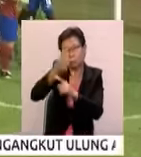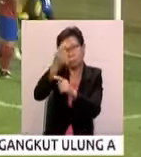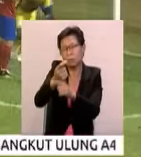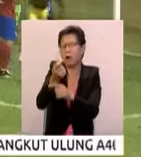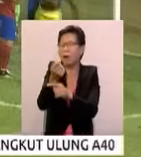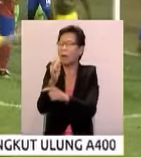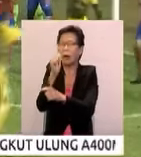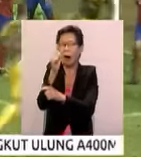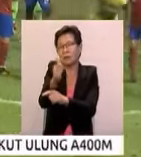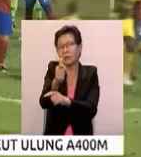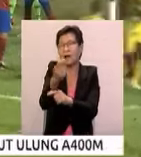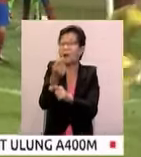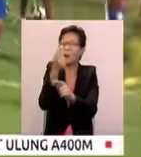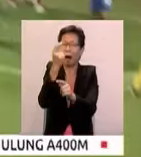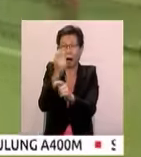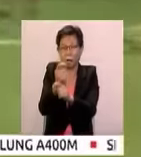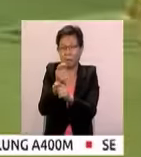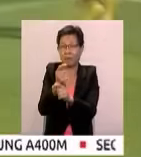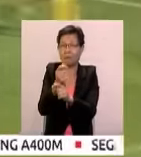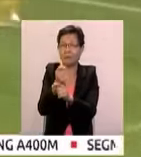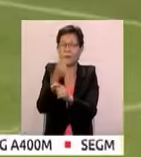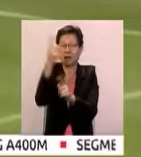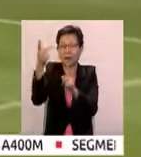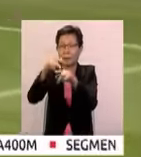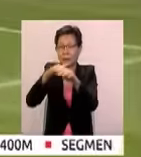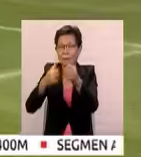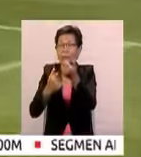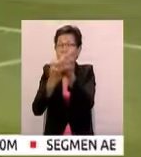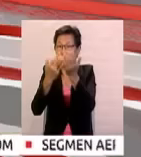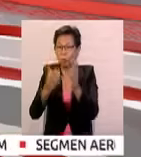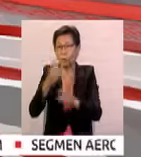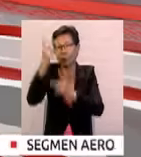mengekalkan harga asal tiket kepada penyokong pelawat.